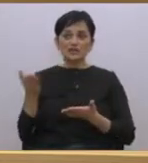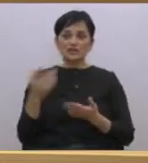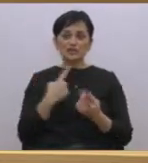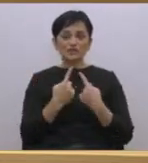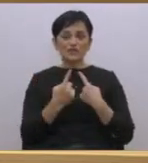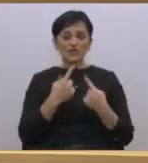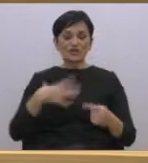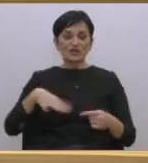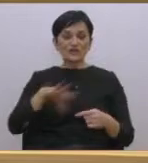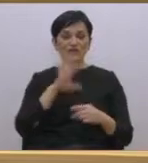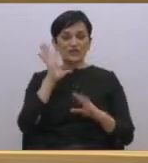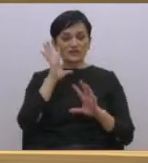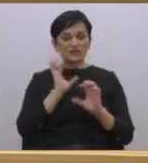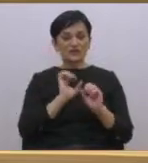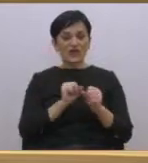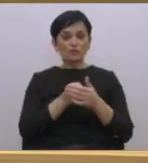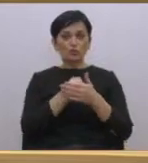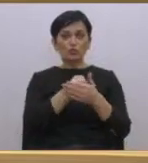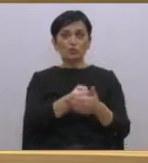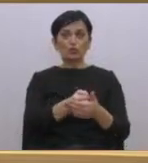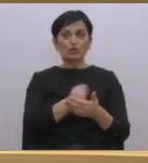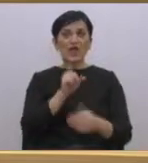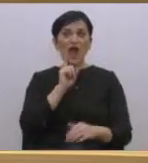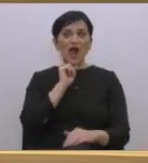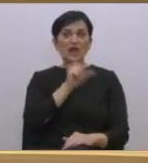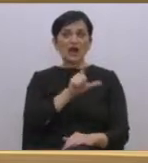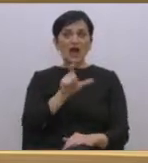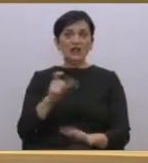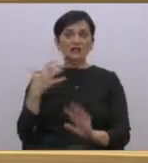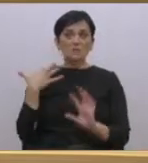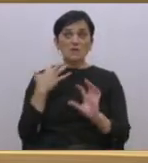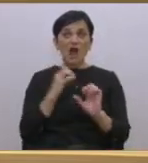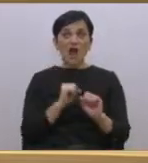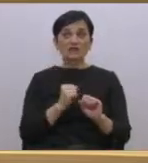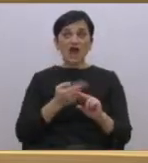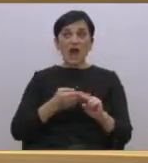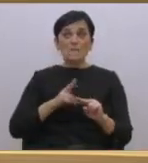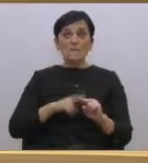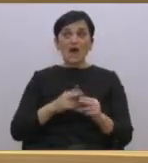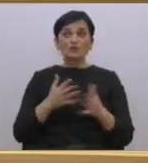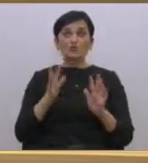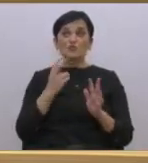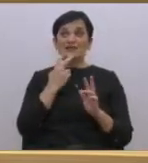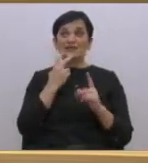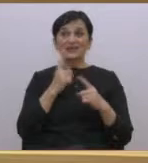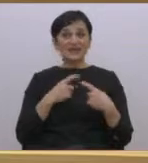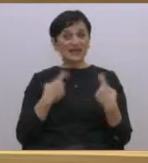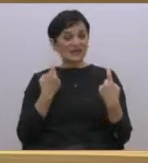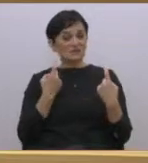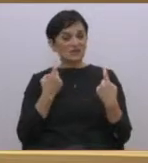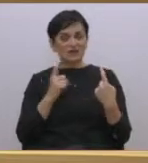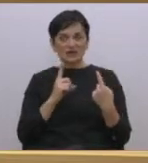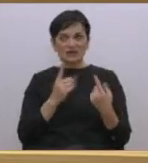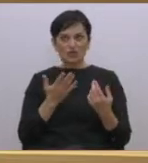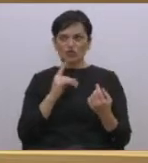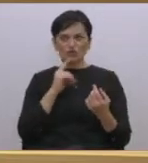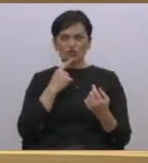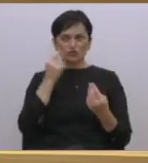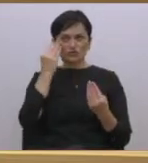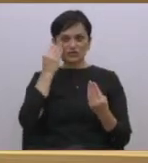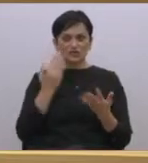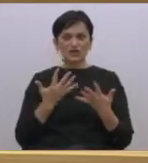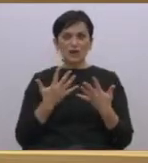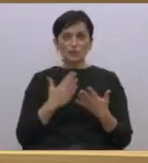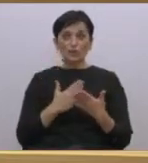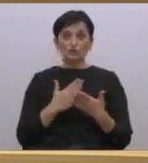ecnis tabdatsui sunari ano bazeda, axal gazde bis pharda ceraze, amaze upro, himilis, mongureli raunda, ikos, tulic armosad